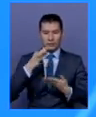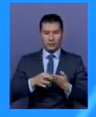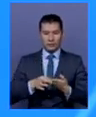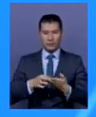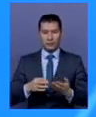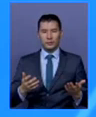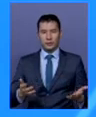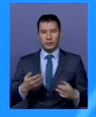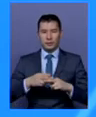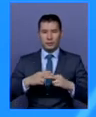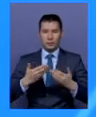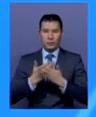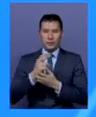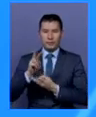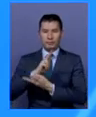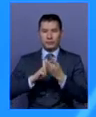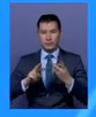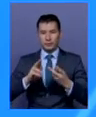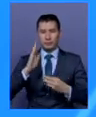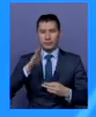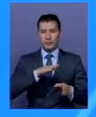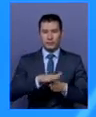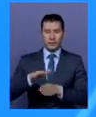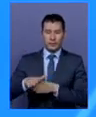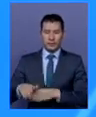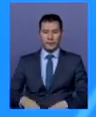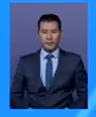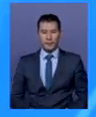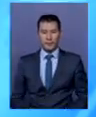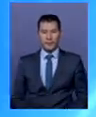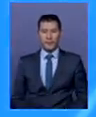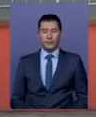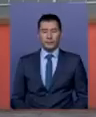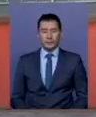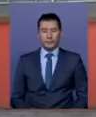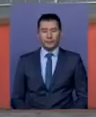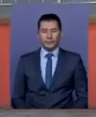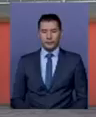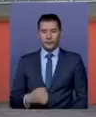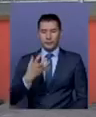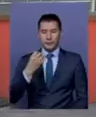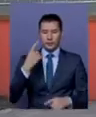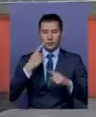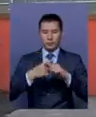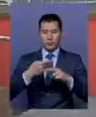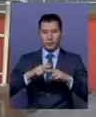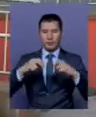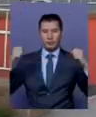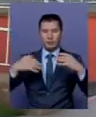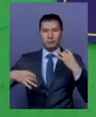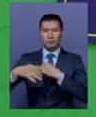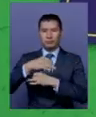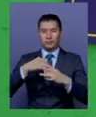тәжірибені жаңарту жобасы да қолға алынды. Бұл өз кезегінде методикалық сұрақтарға жауап беретін болады. Сондай-ақ тамыз кеңесі барысында мектепке